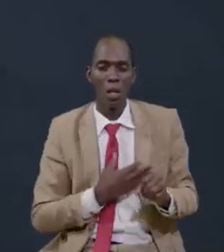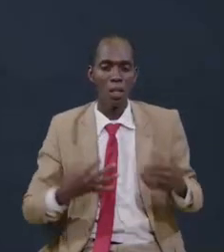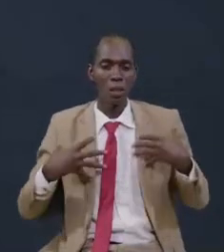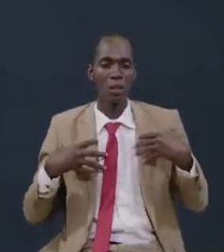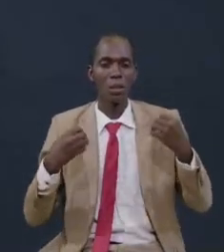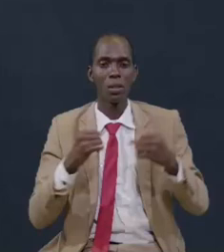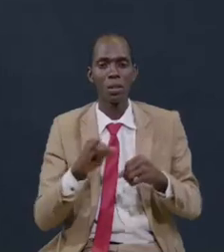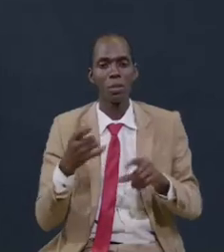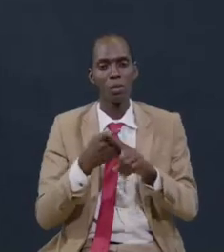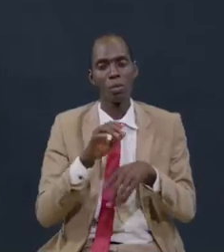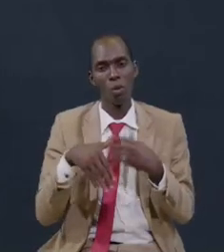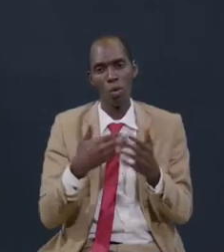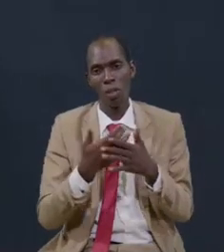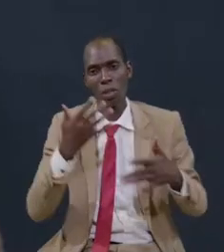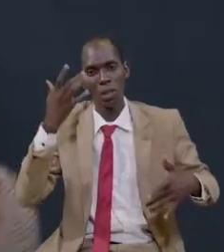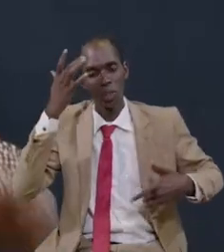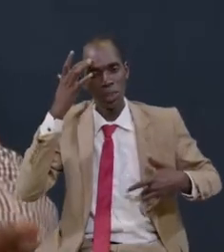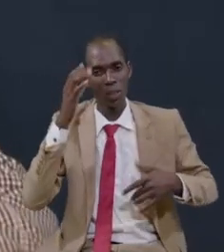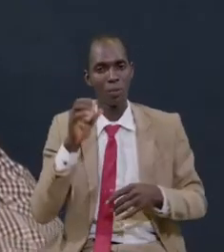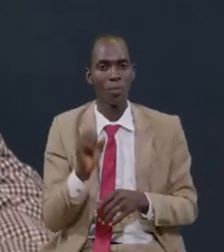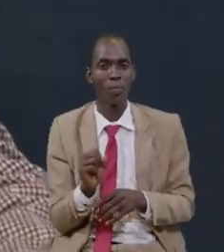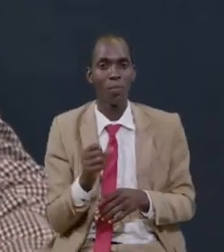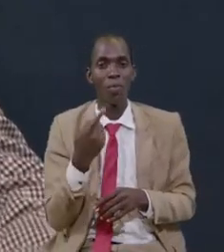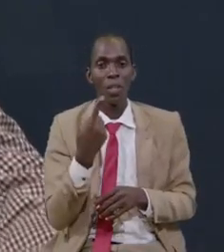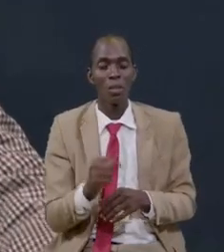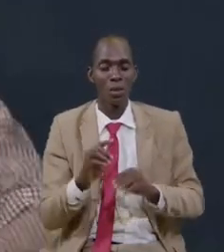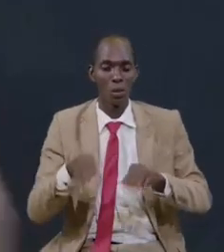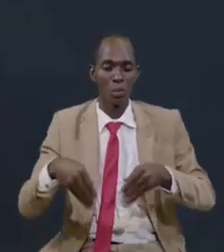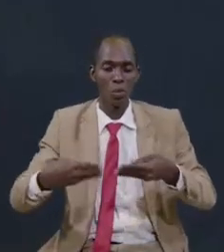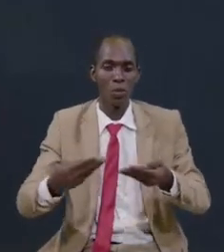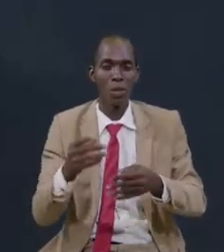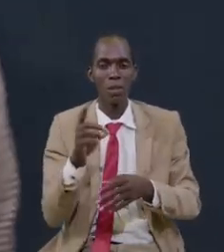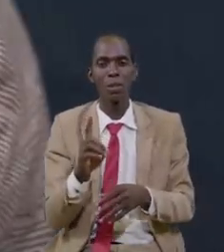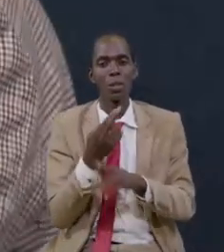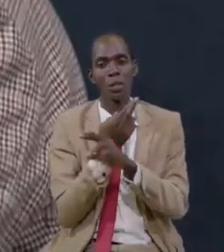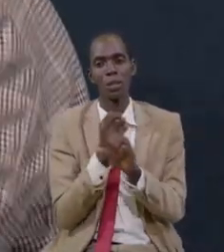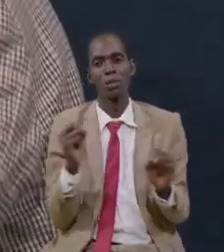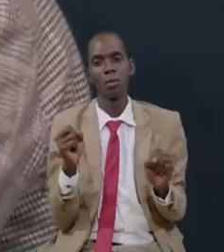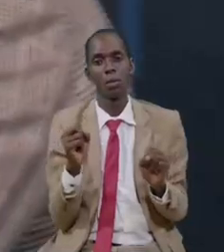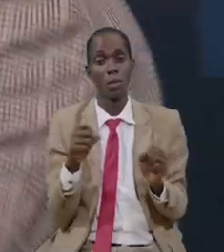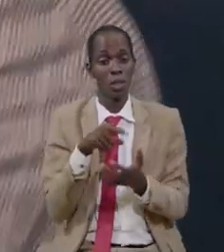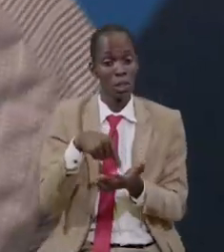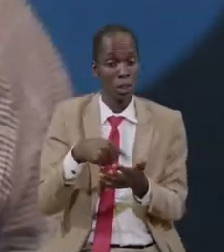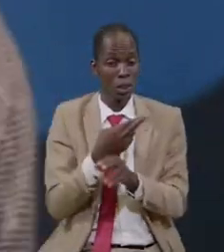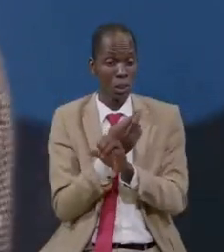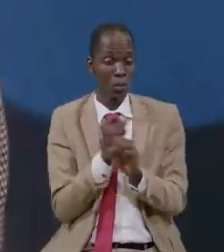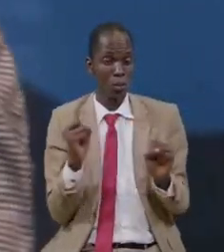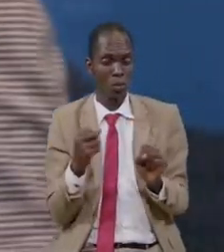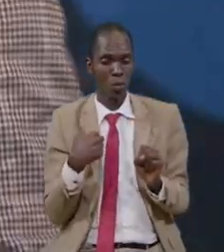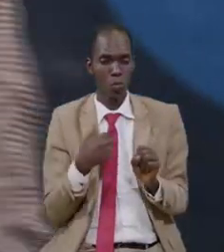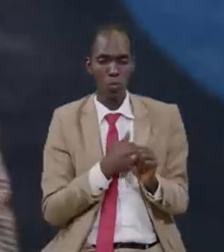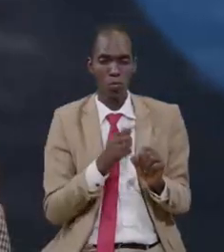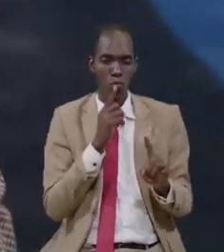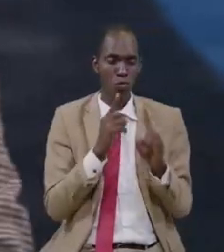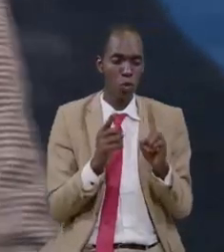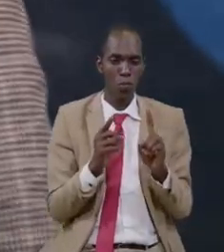toute maladie. La rédemption pourvue. Cette rédemption dont nous parlons,